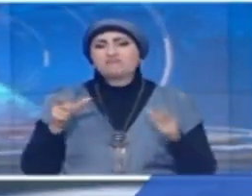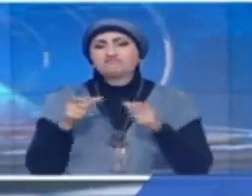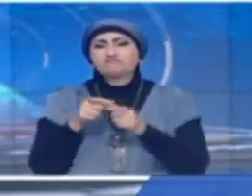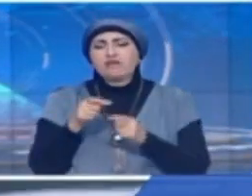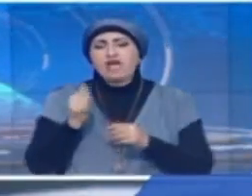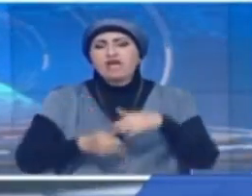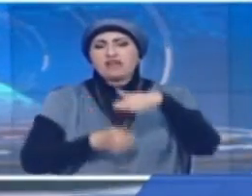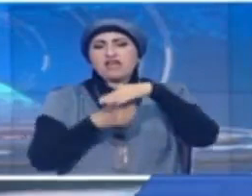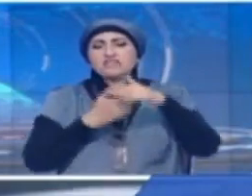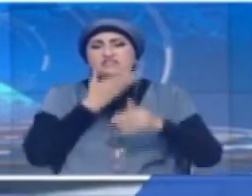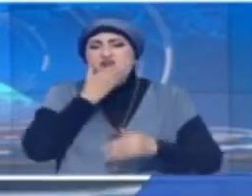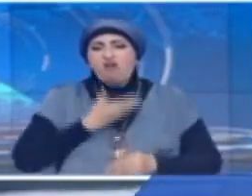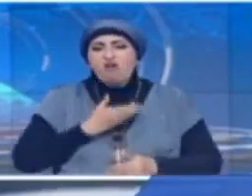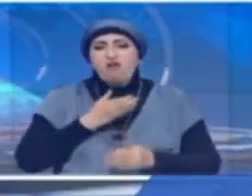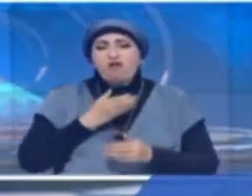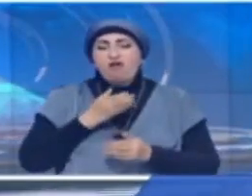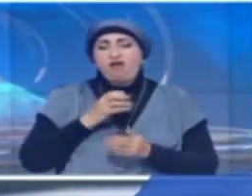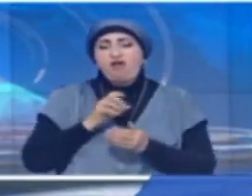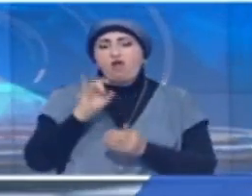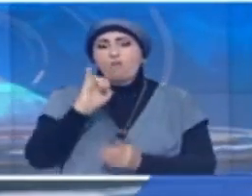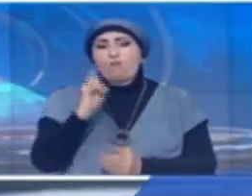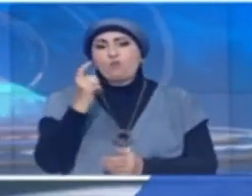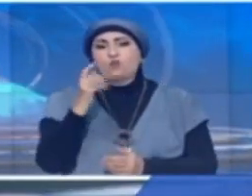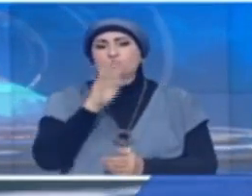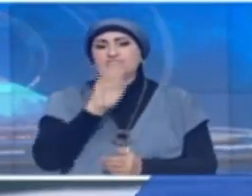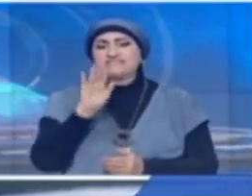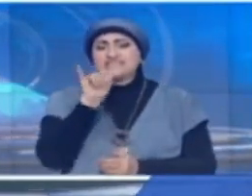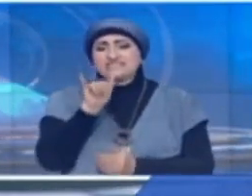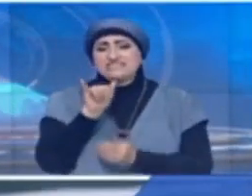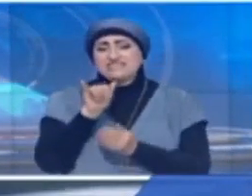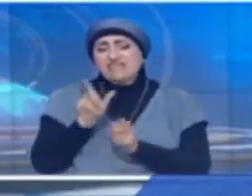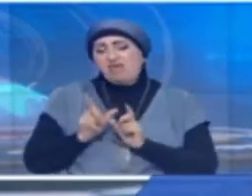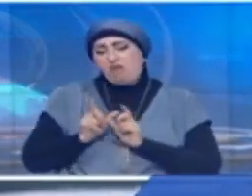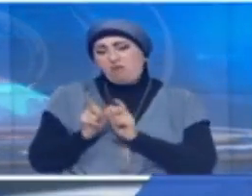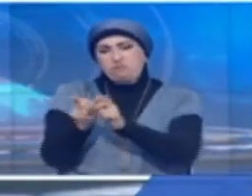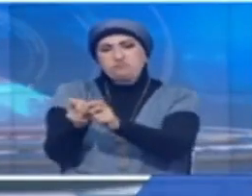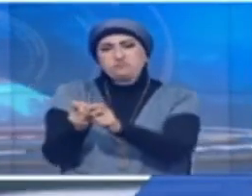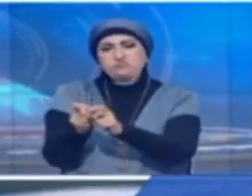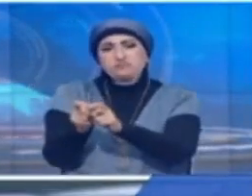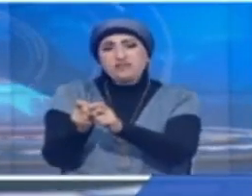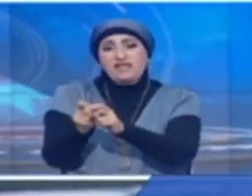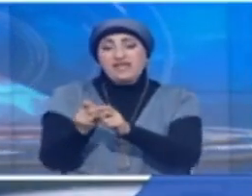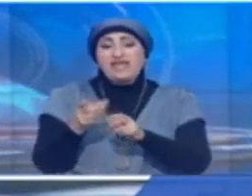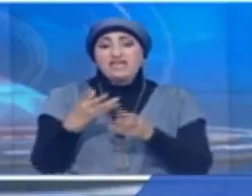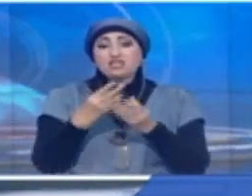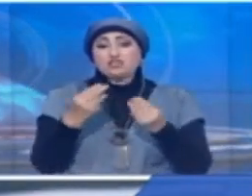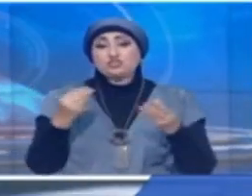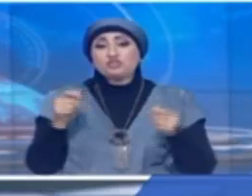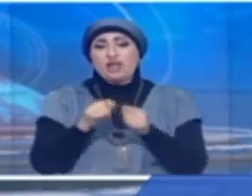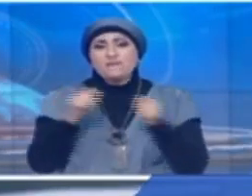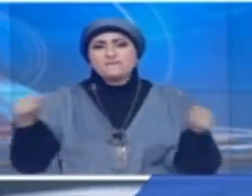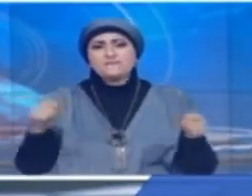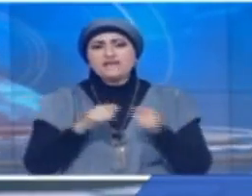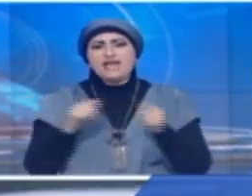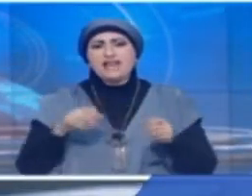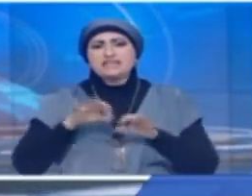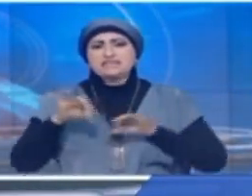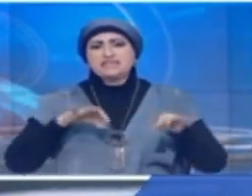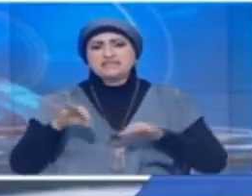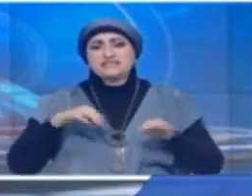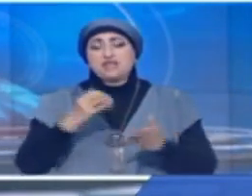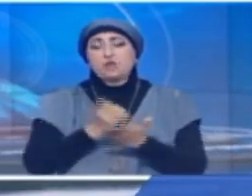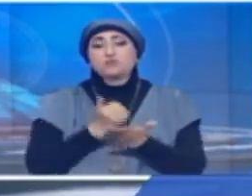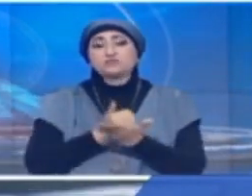الرئيس الإخواني مرسي، كثير من المجلات السياسية